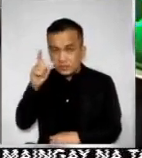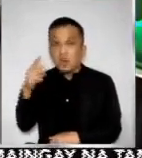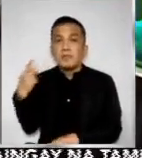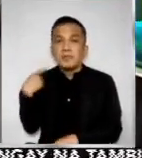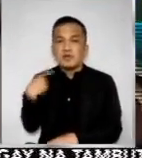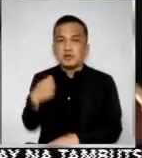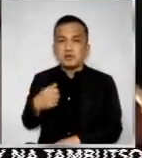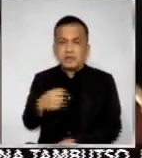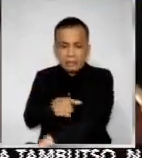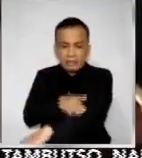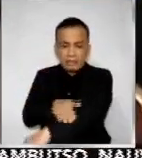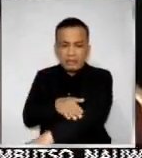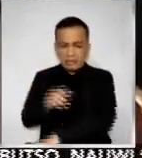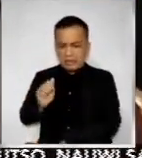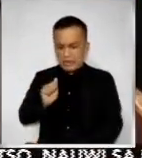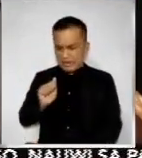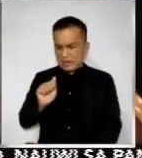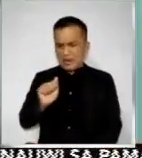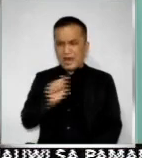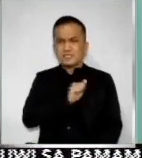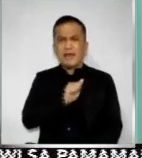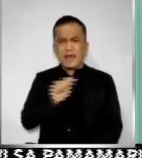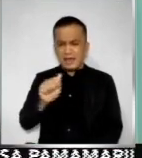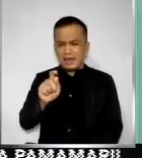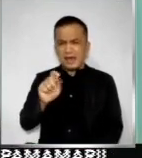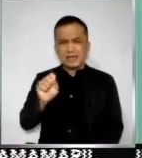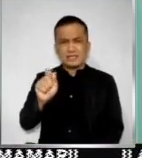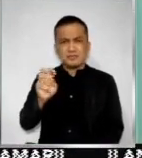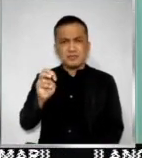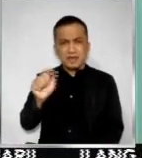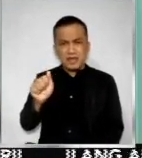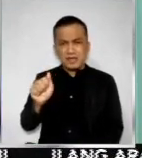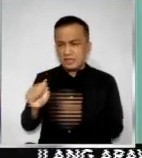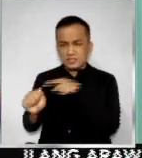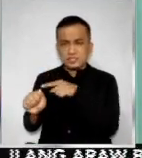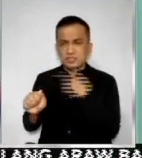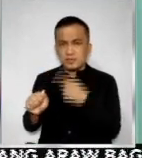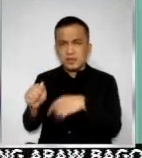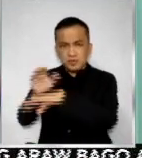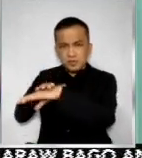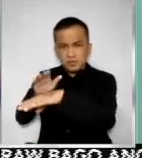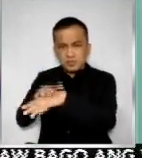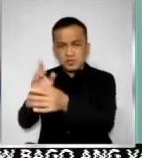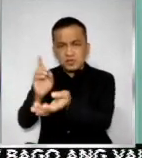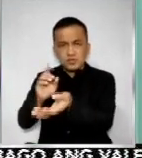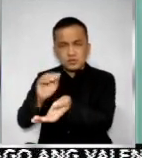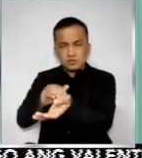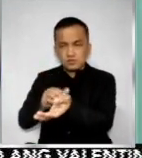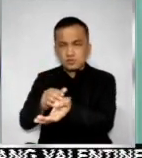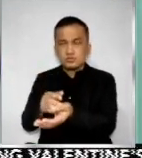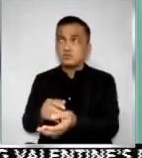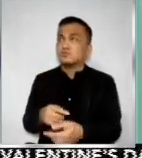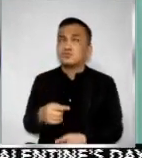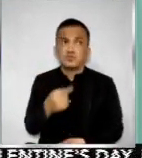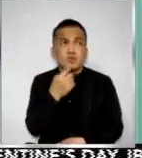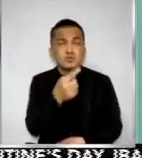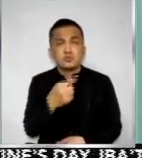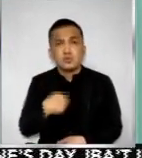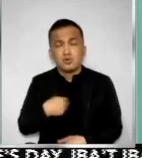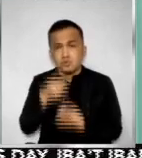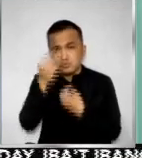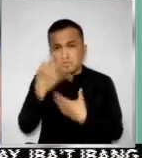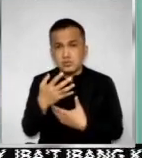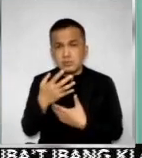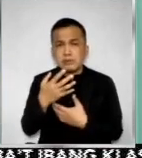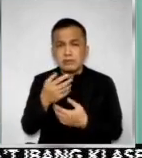kanyang doktor na huwag nang magpabakuna. Sabi sa akin, baka po yung side effect ng gamot, tumubulit yung